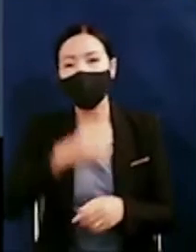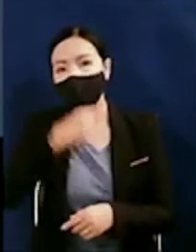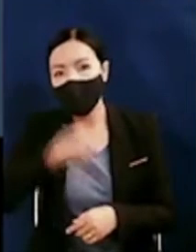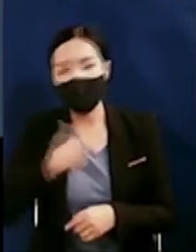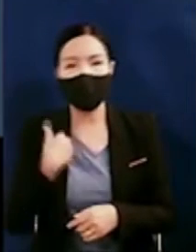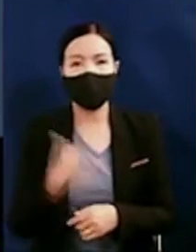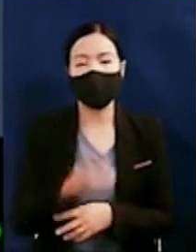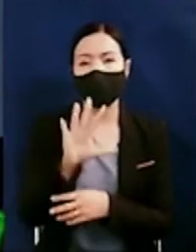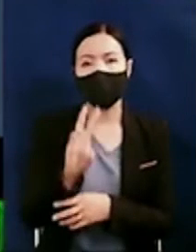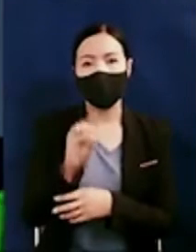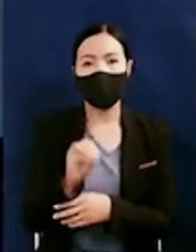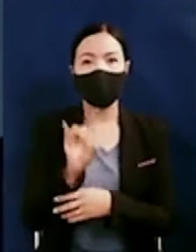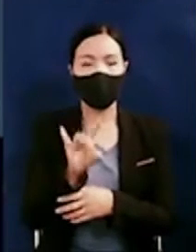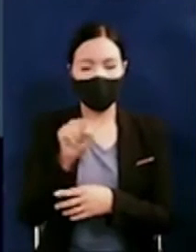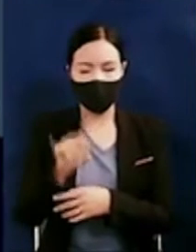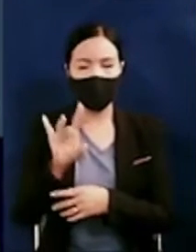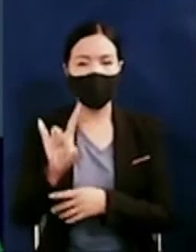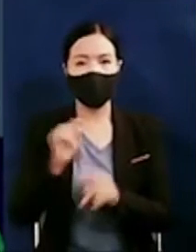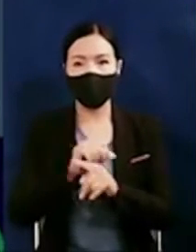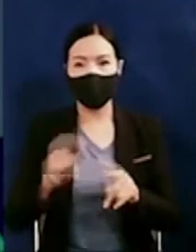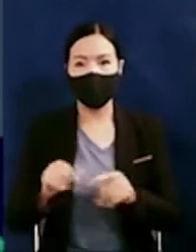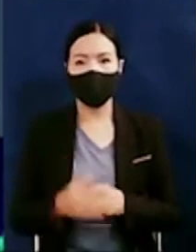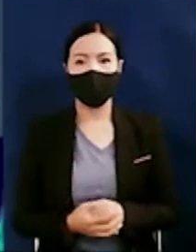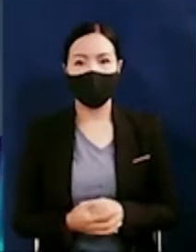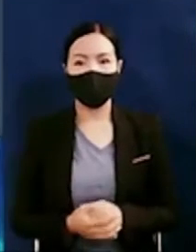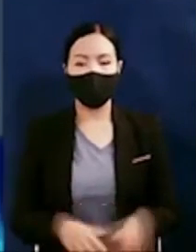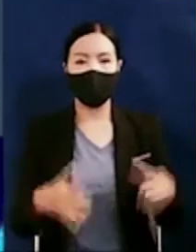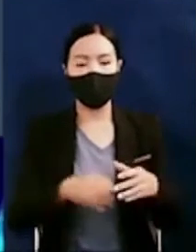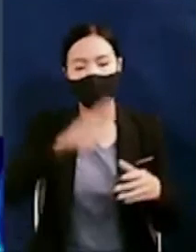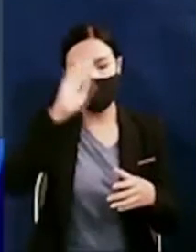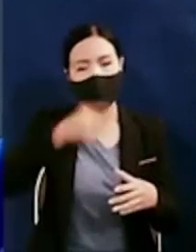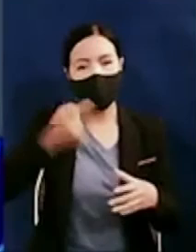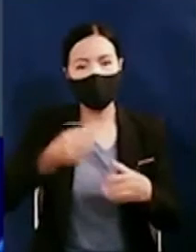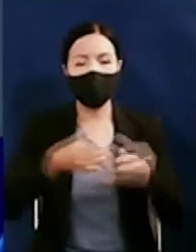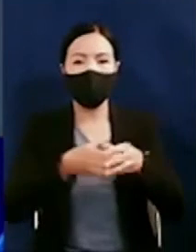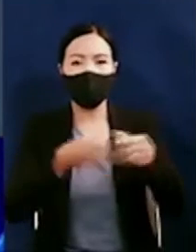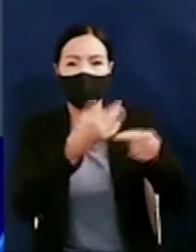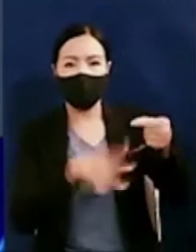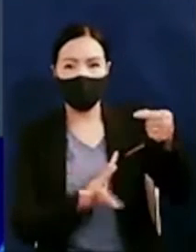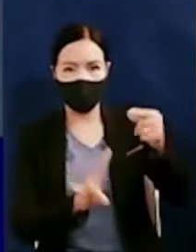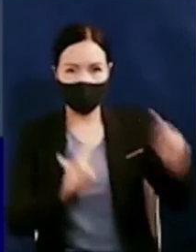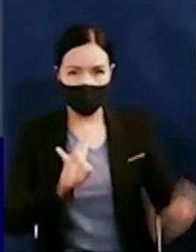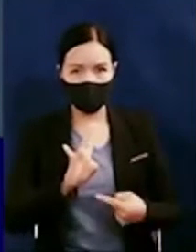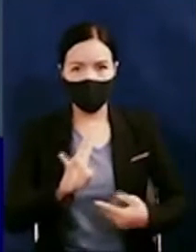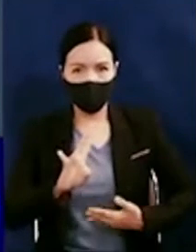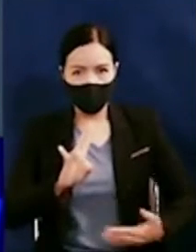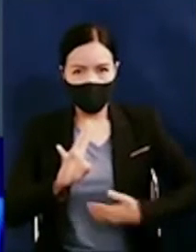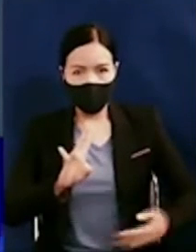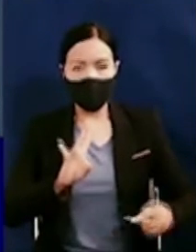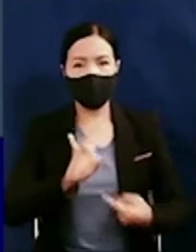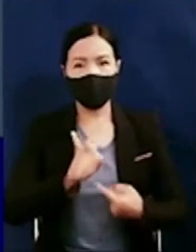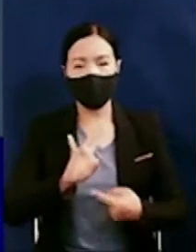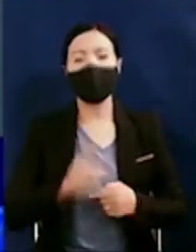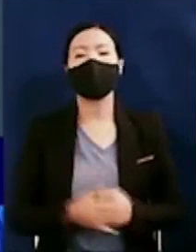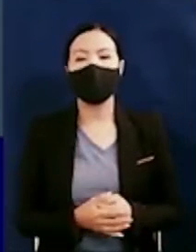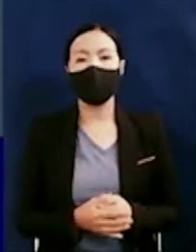พอมาเดือนตุลาคมเนี่นะครับก็จะมากกว่าหรือเท่ากับ 70%ครบ 2เข็มในกลุ่มเสี่ยงกลุ่มแรกก็